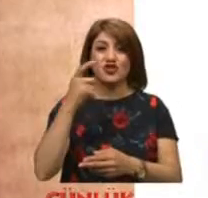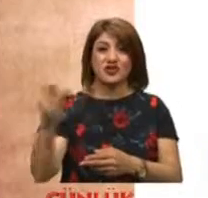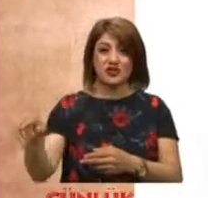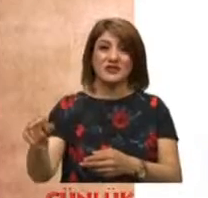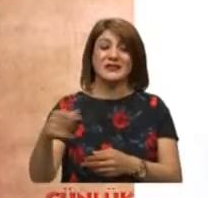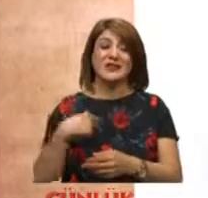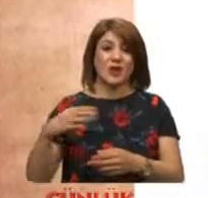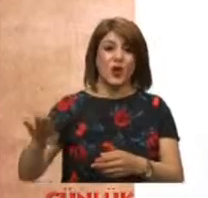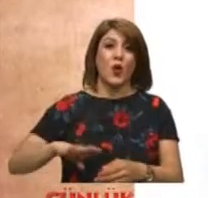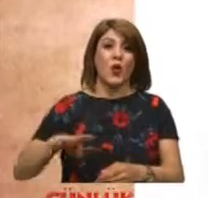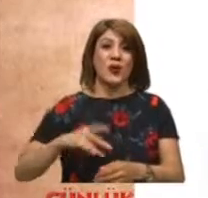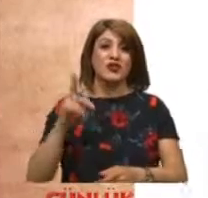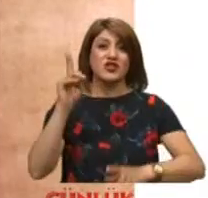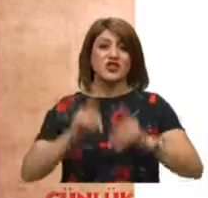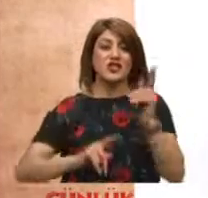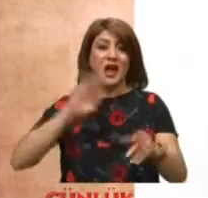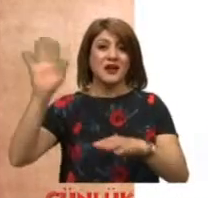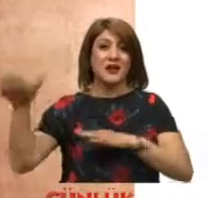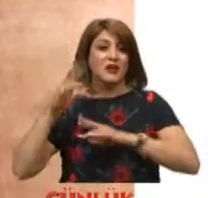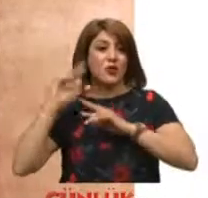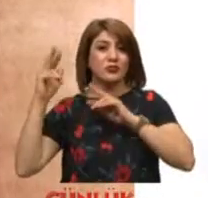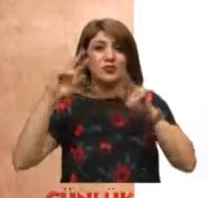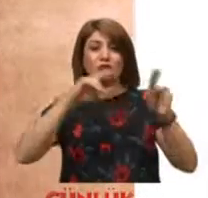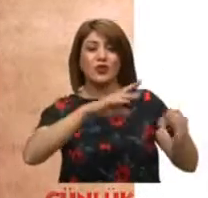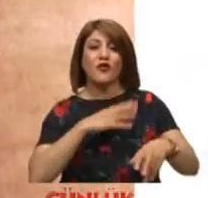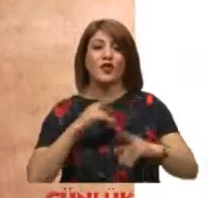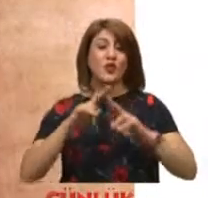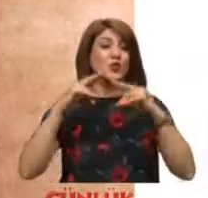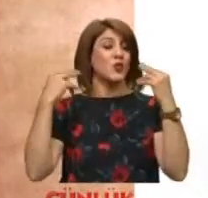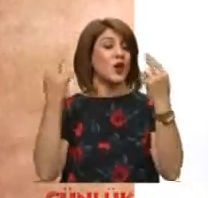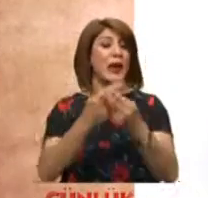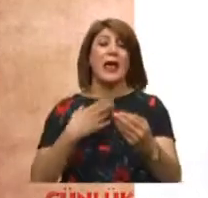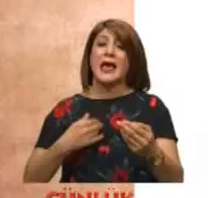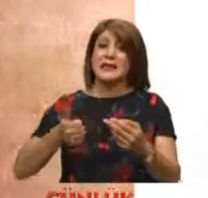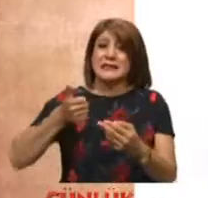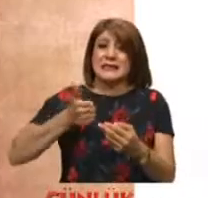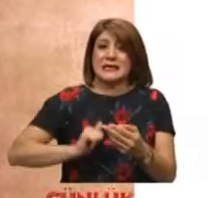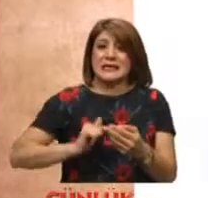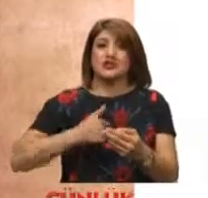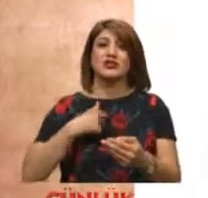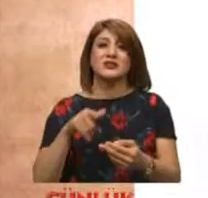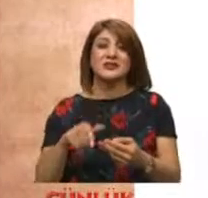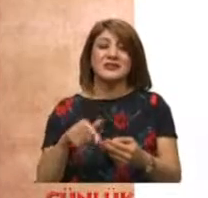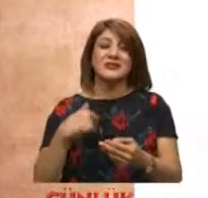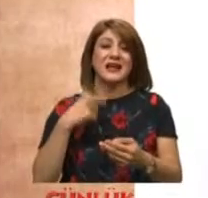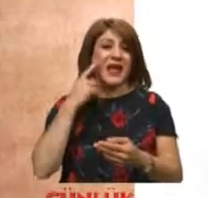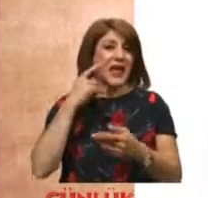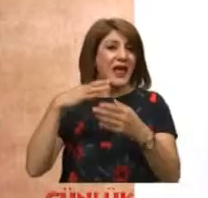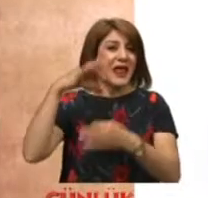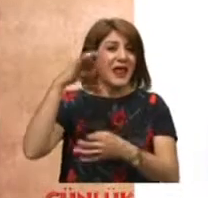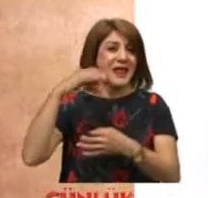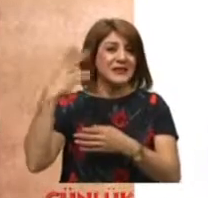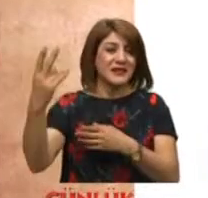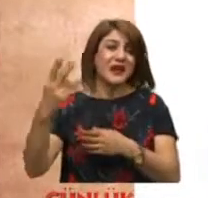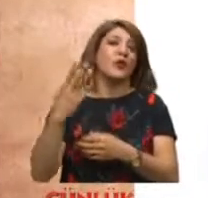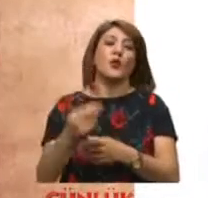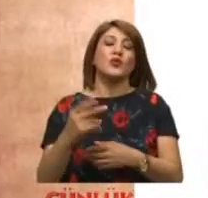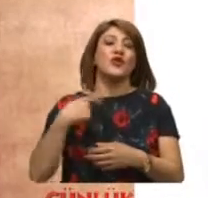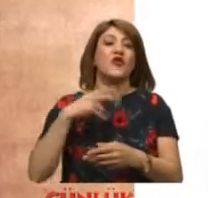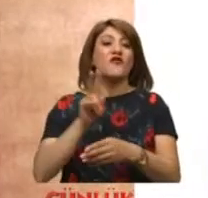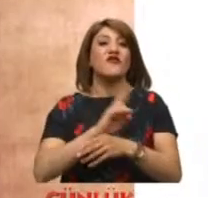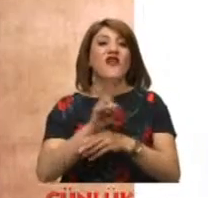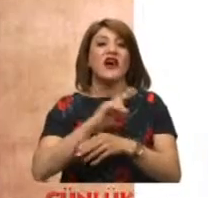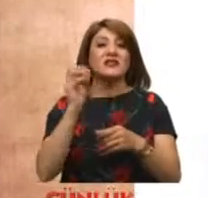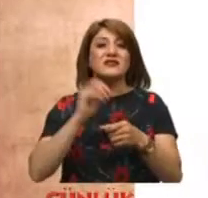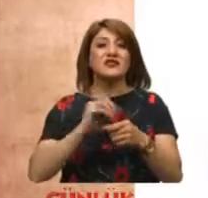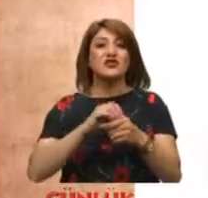internette adeta bir fırtına gibi esiyor. Kendisini gezegenin en yakışıklı erkeği zanneden Melek Ahmet, Facebook üzerinden kendisine